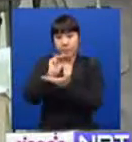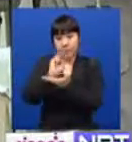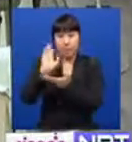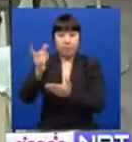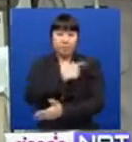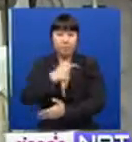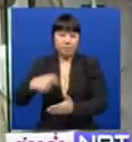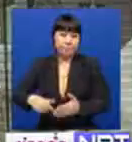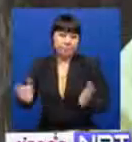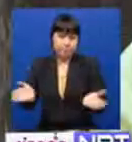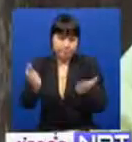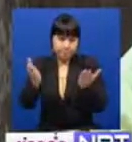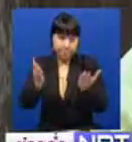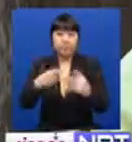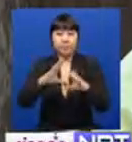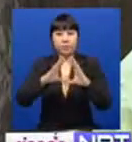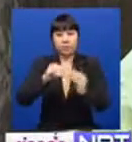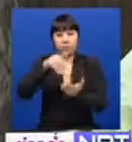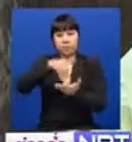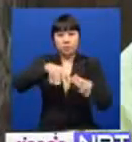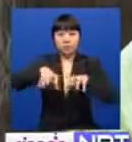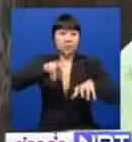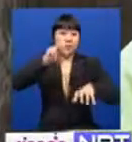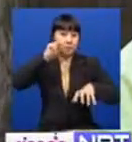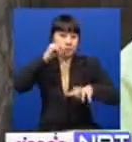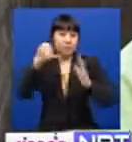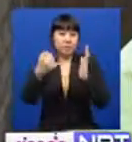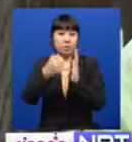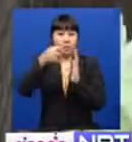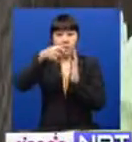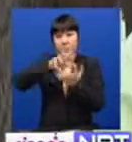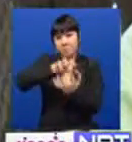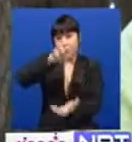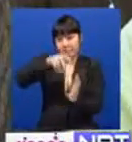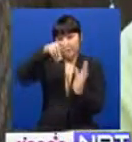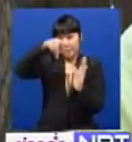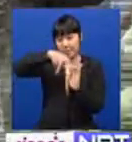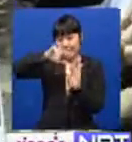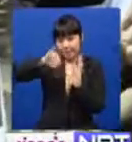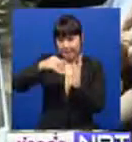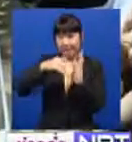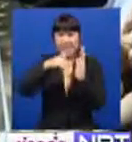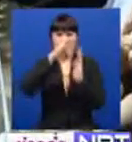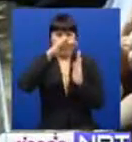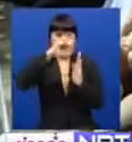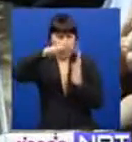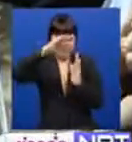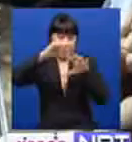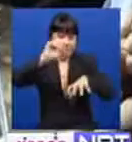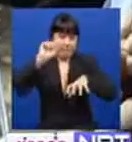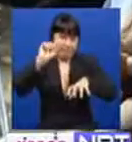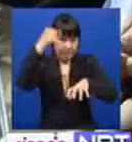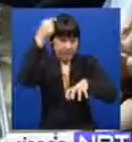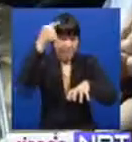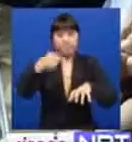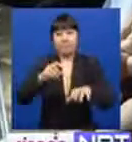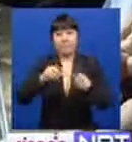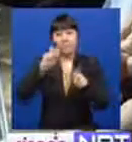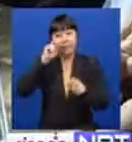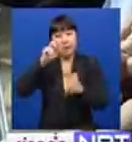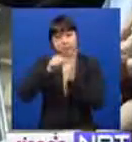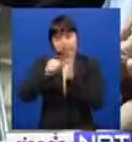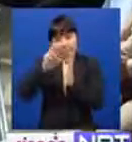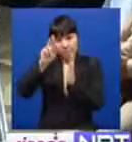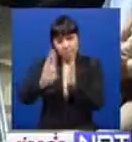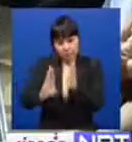ราชูปถัมภ์เปิดตัวศูนย์บริหารจัดการน้ำจังหวัดพิจิตรแห่งแรกของภาคเหนือเพื่อแก้ปัญหาน้ำอย่างเป็นระบบตลอดทั้งปีจากการ